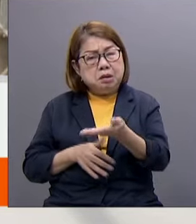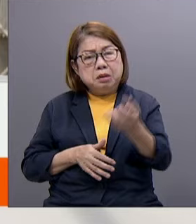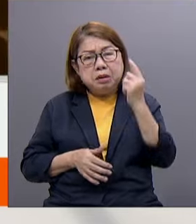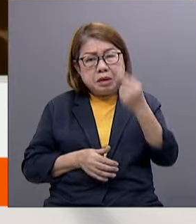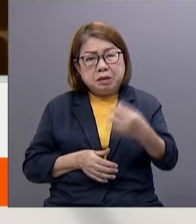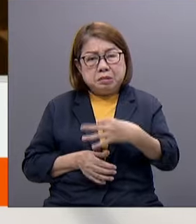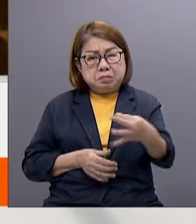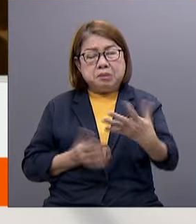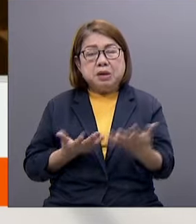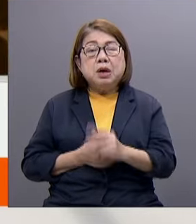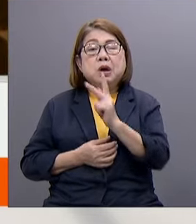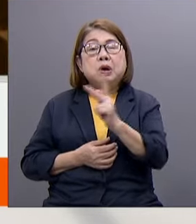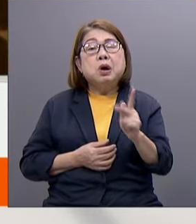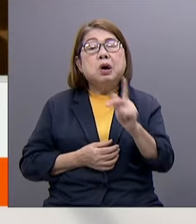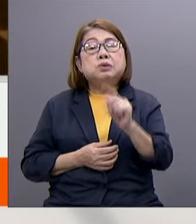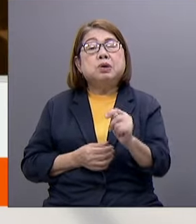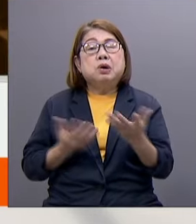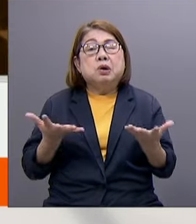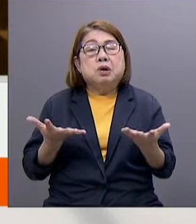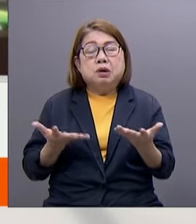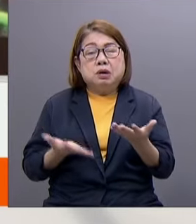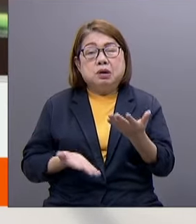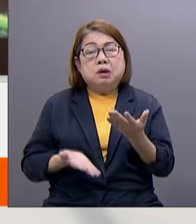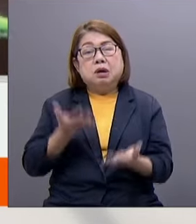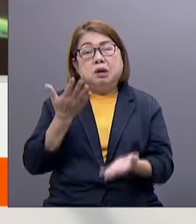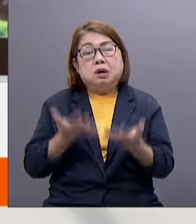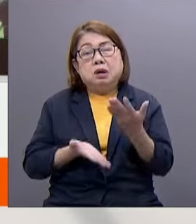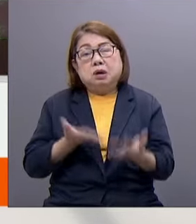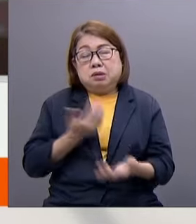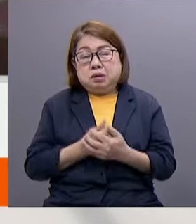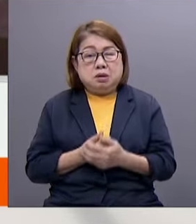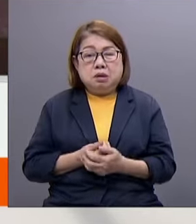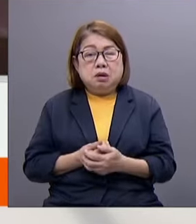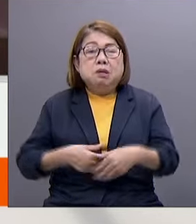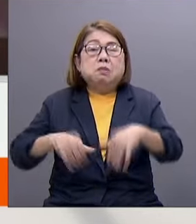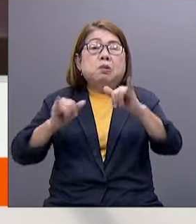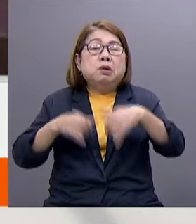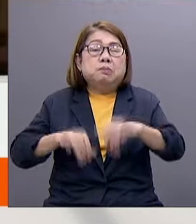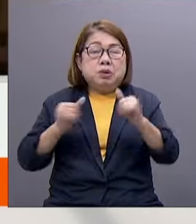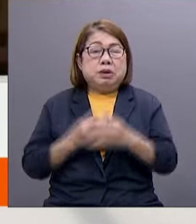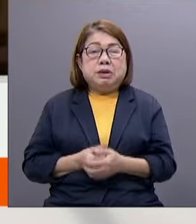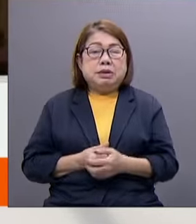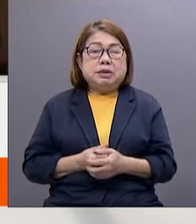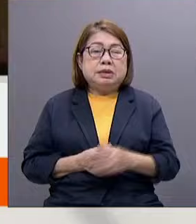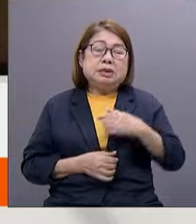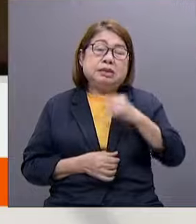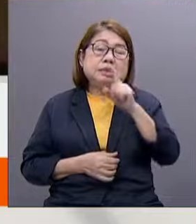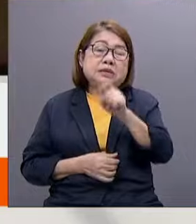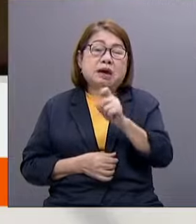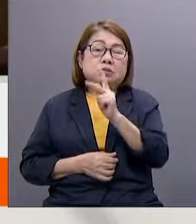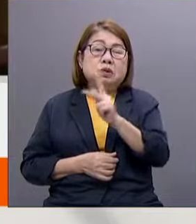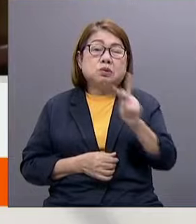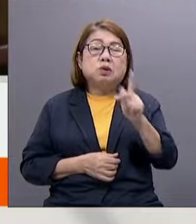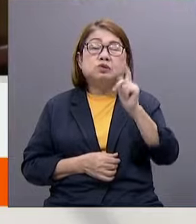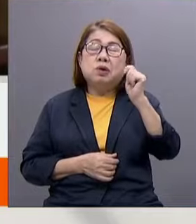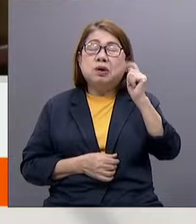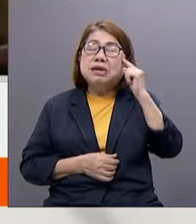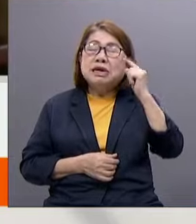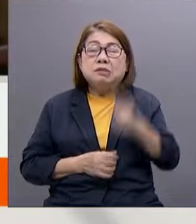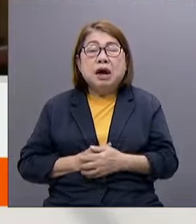ต.ปล่อยให้เขาทำแบบนี ้ ถามว่ากกต.คาดหวังผลของส